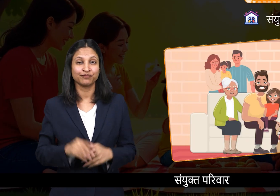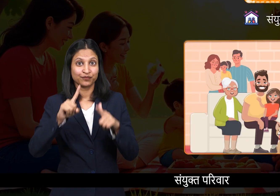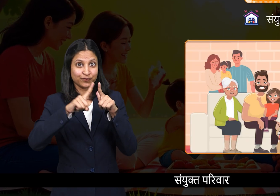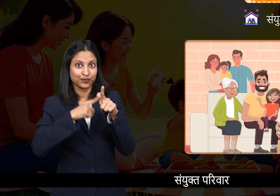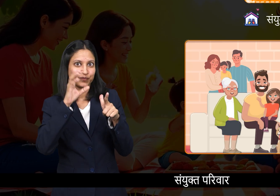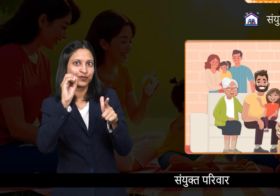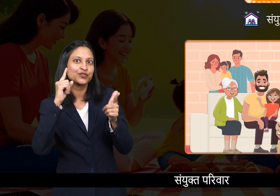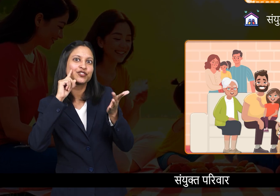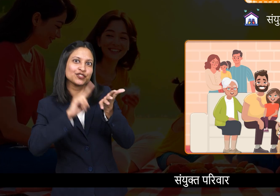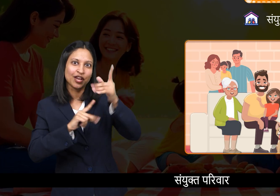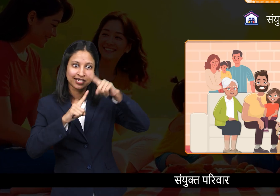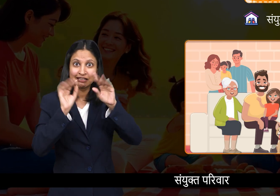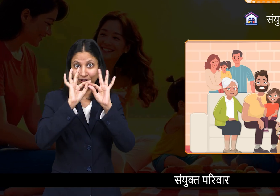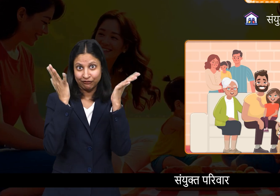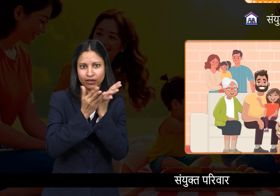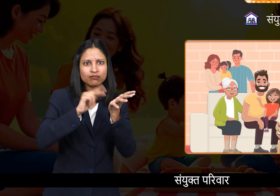संयुक्त परिवार,